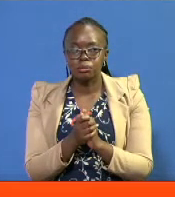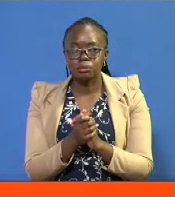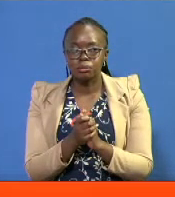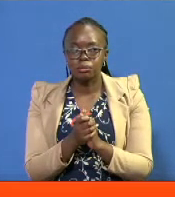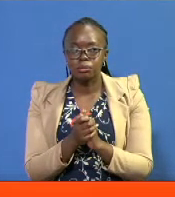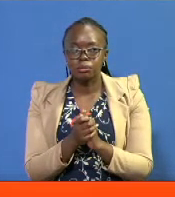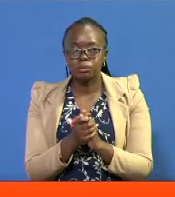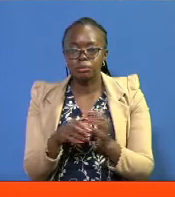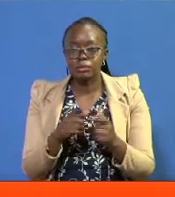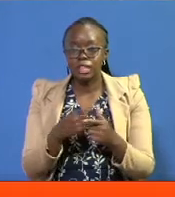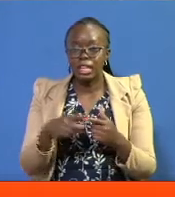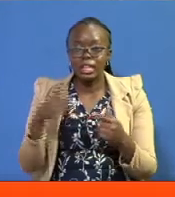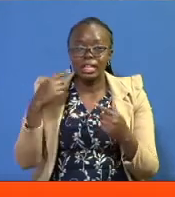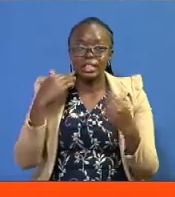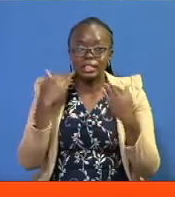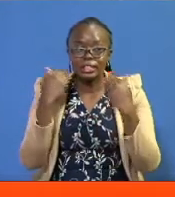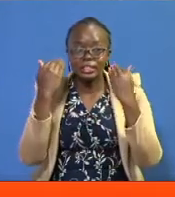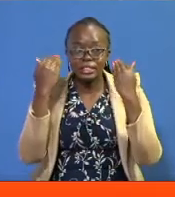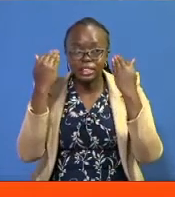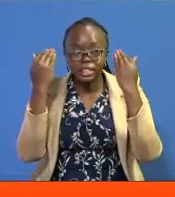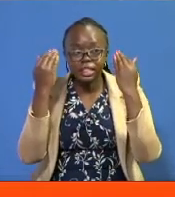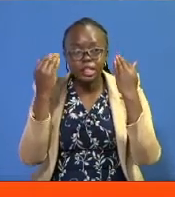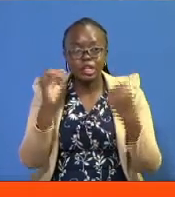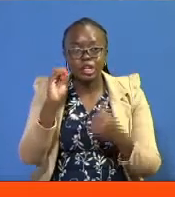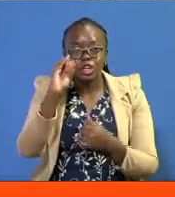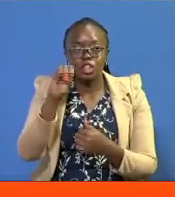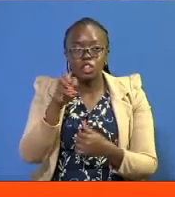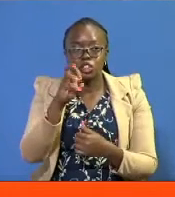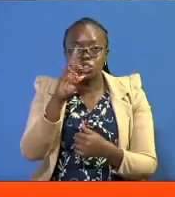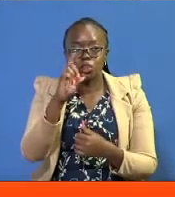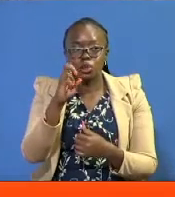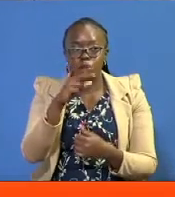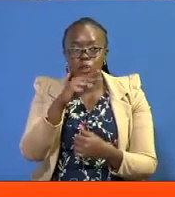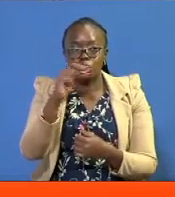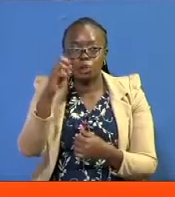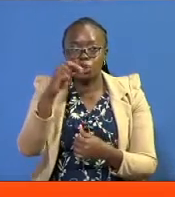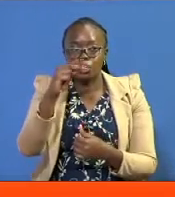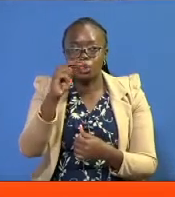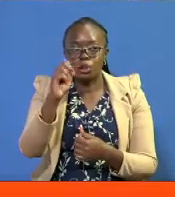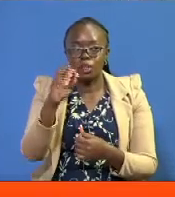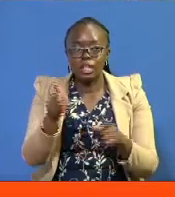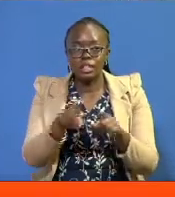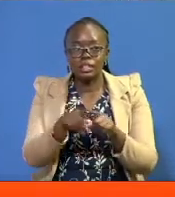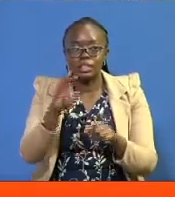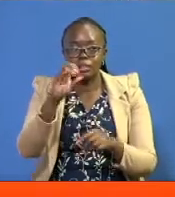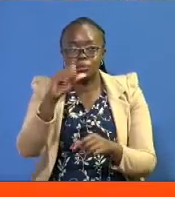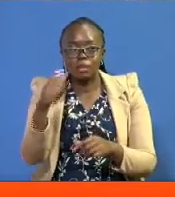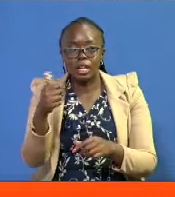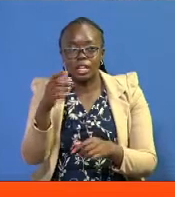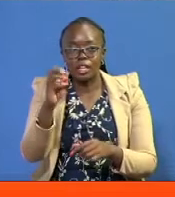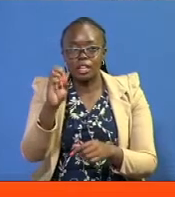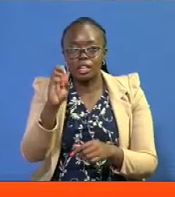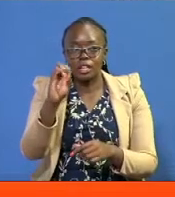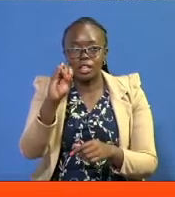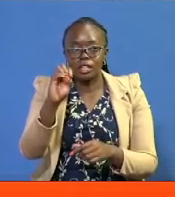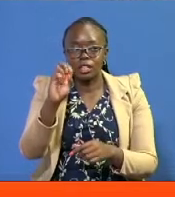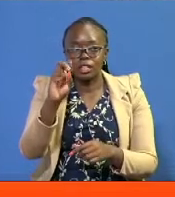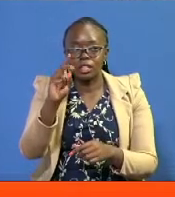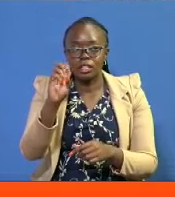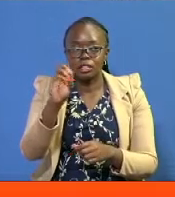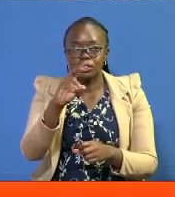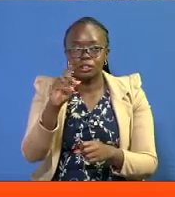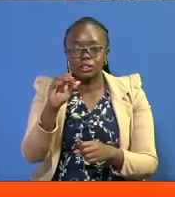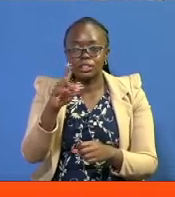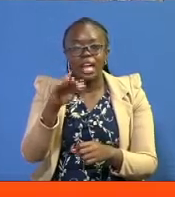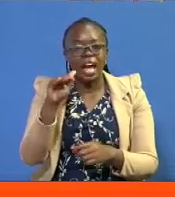Majaji Joel Ngugi, George Odunga, Jarius Nga, Chacha Mwita na Teresia Matheka waliratibu kuamua kuhusu